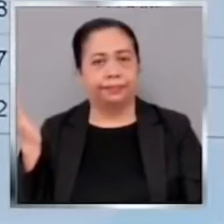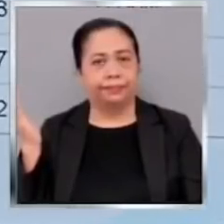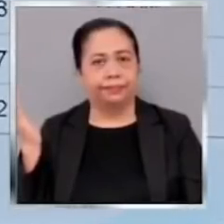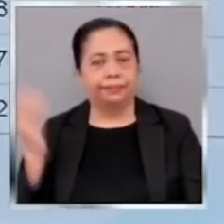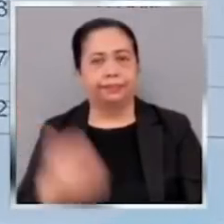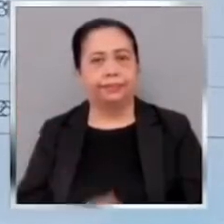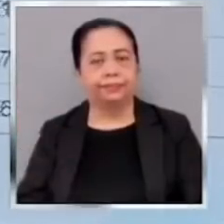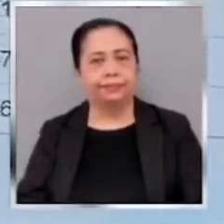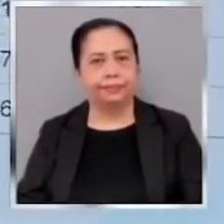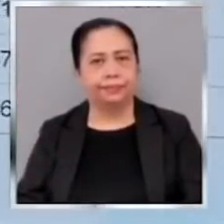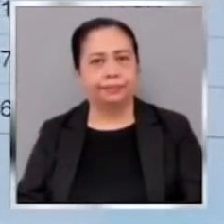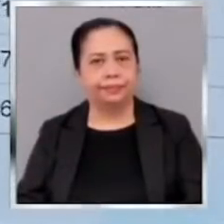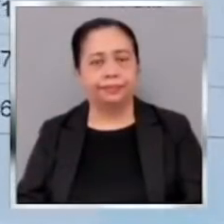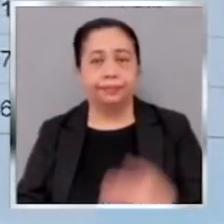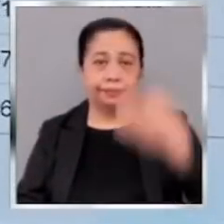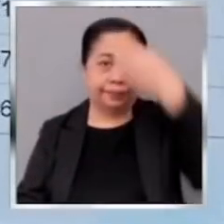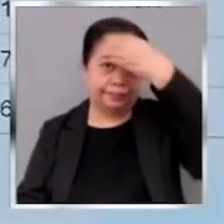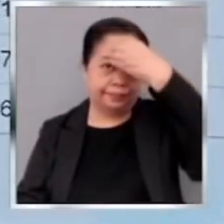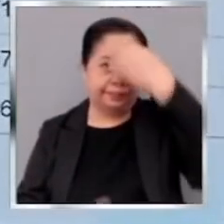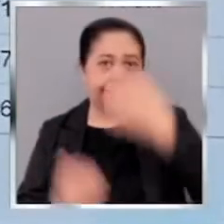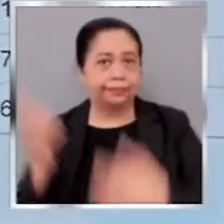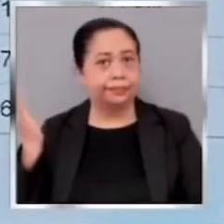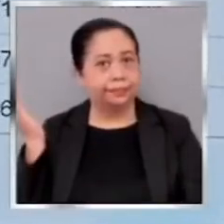18,735,900. Alan Cayetano,